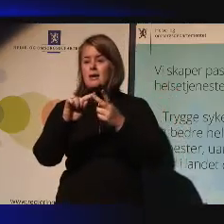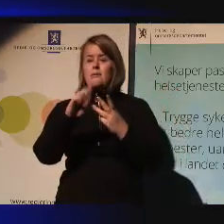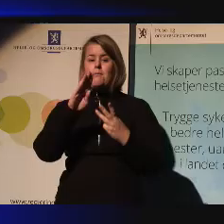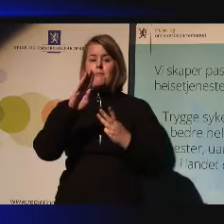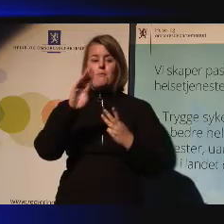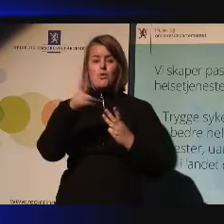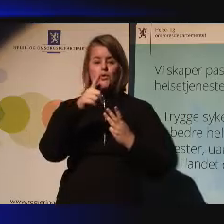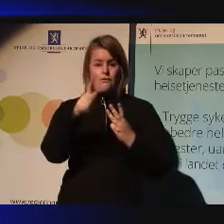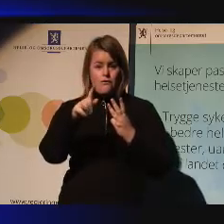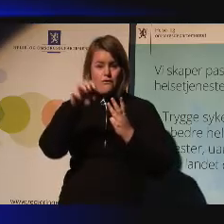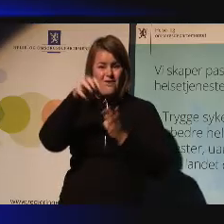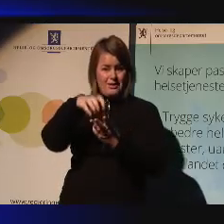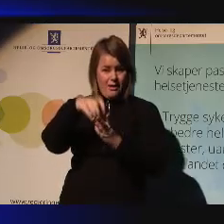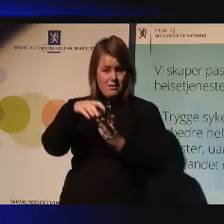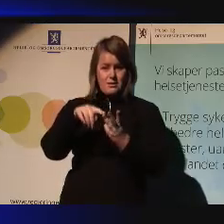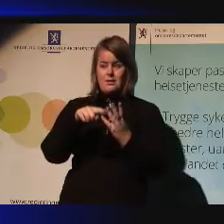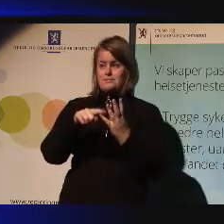Buf-etat,